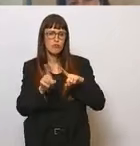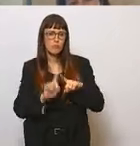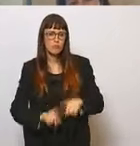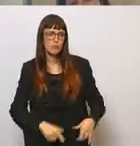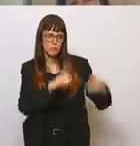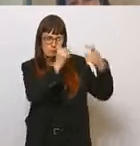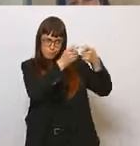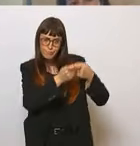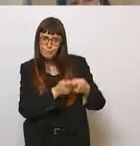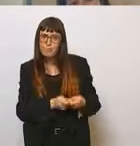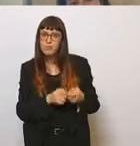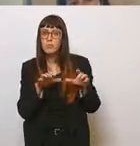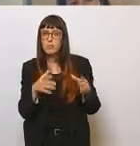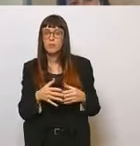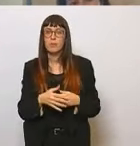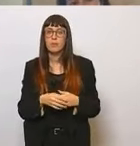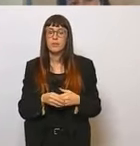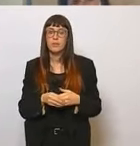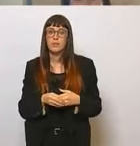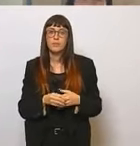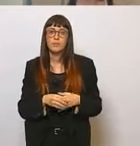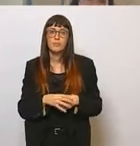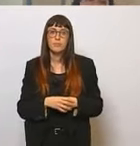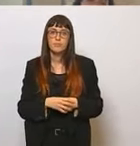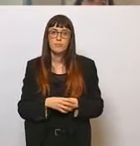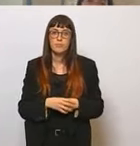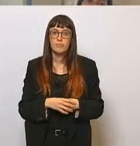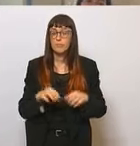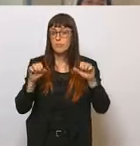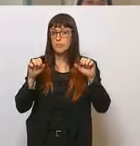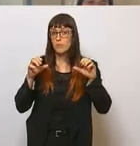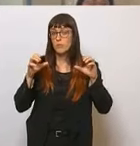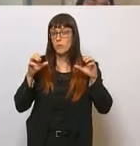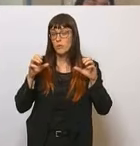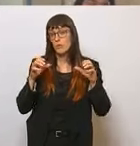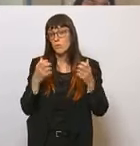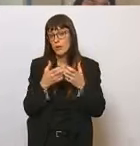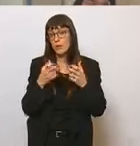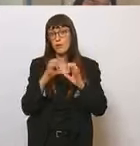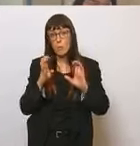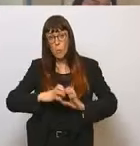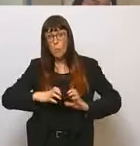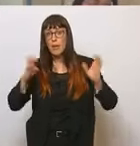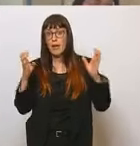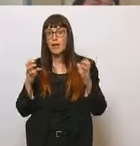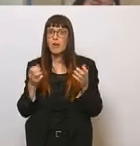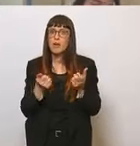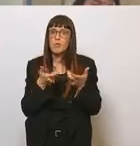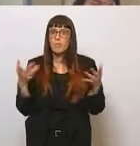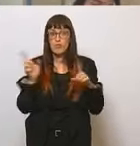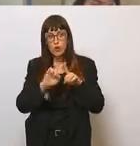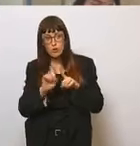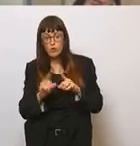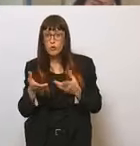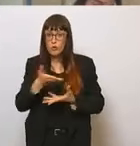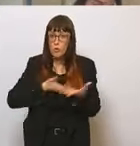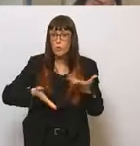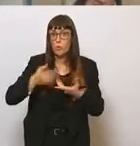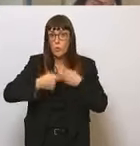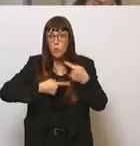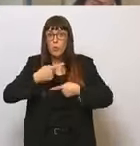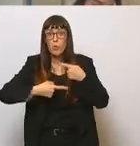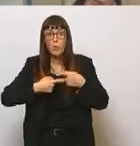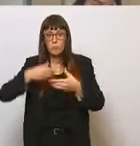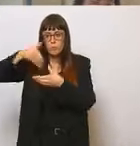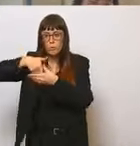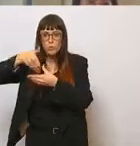au Congrès, eh bien, on voit qu'un certain nombre des briques législatives ont le même